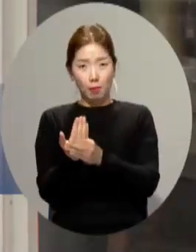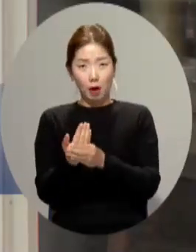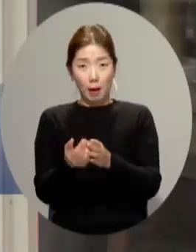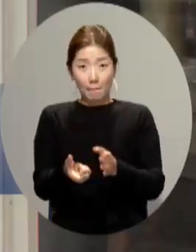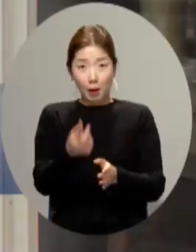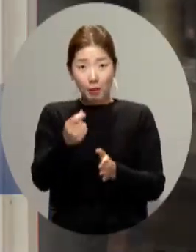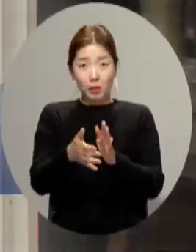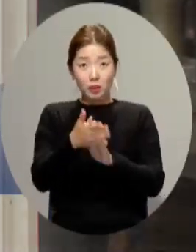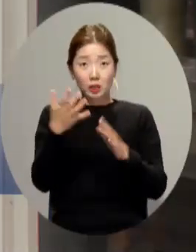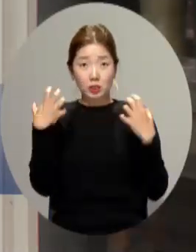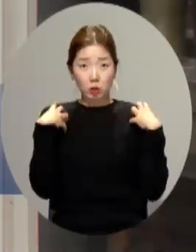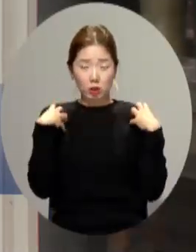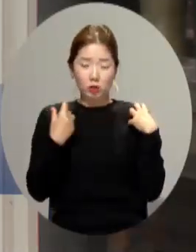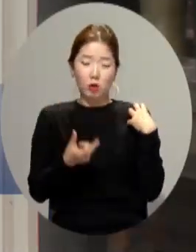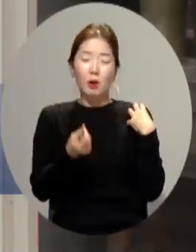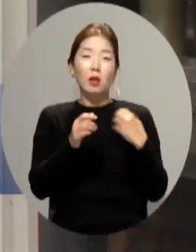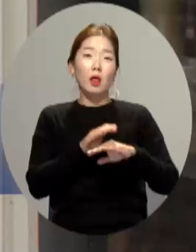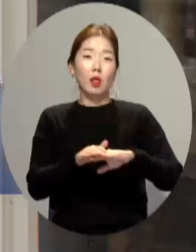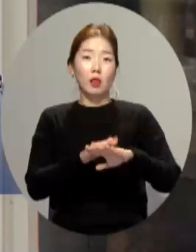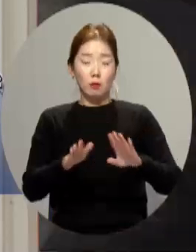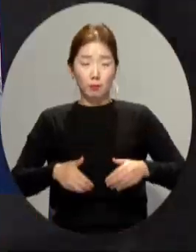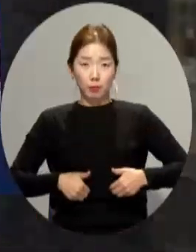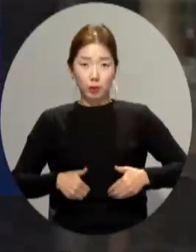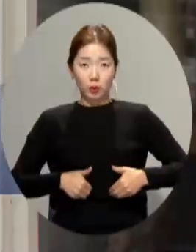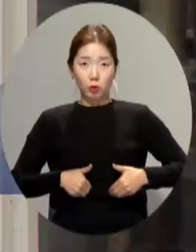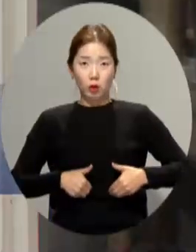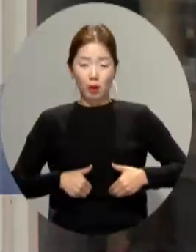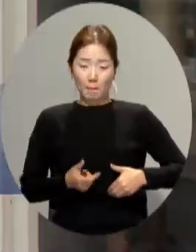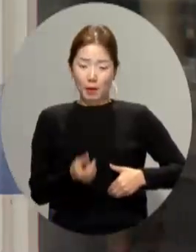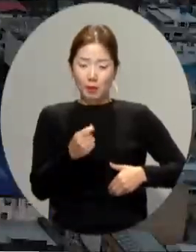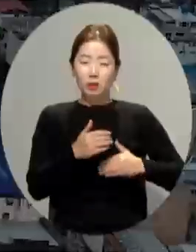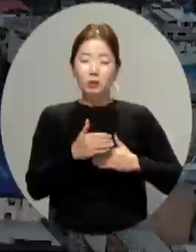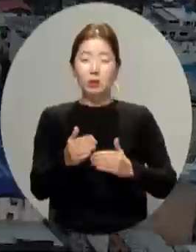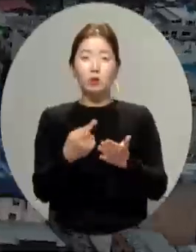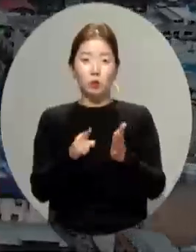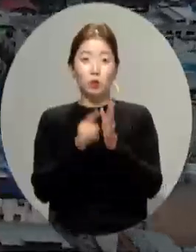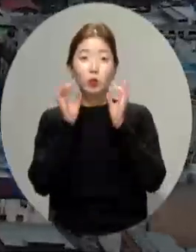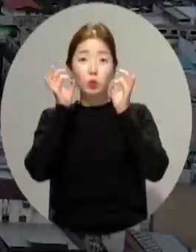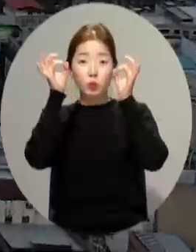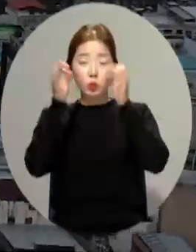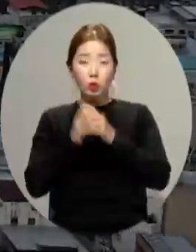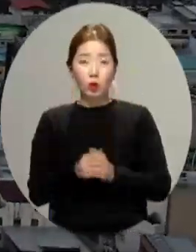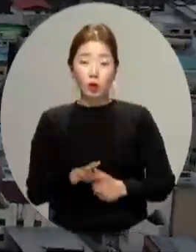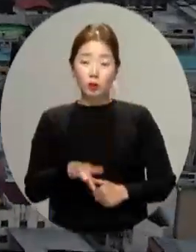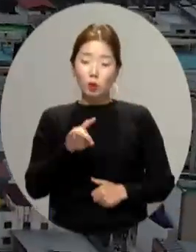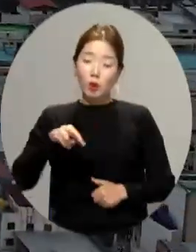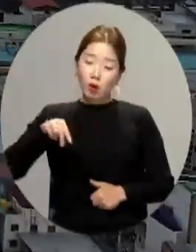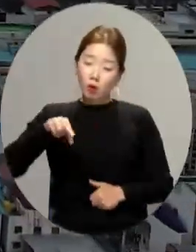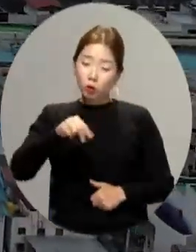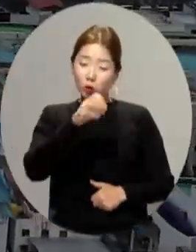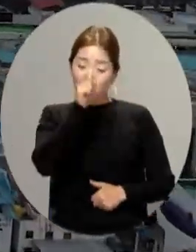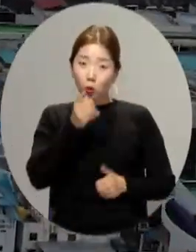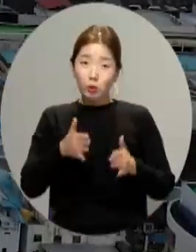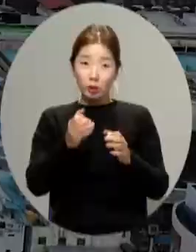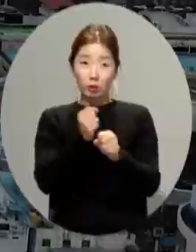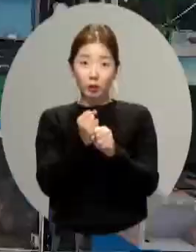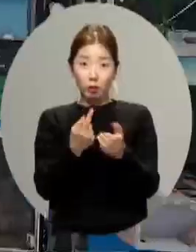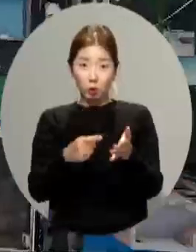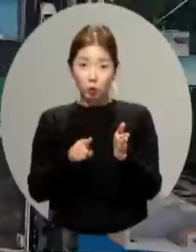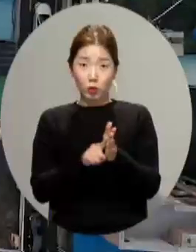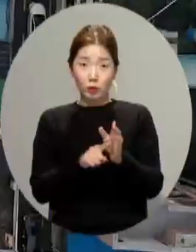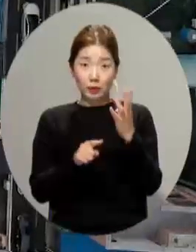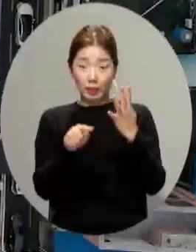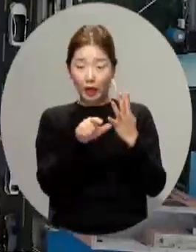시에서도 조치를 취해서 공사가 빨리 진행될 수 있도록. 당초 걷기 좋은 길을 만들겠다며